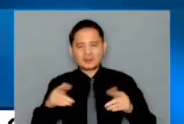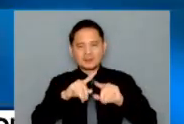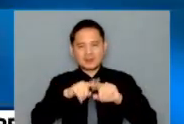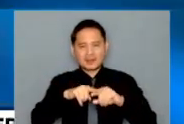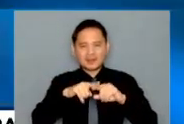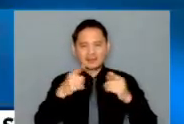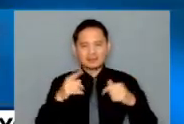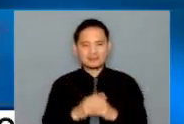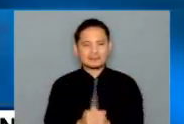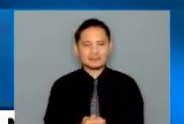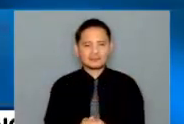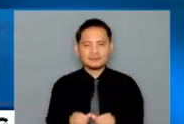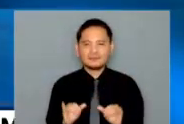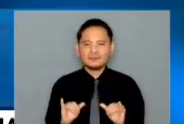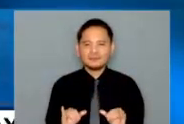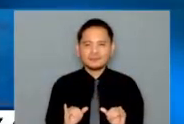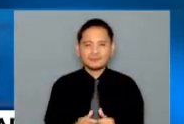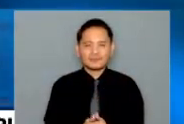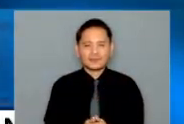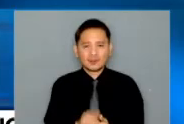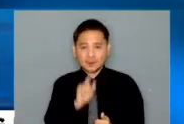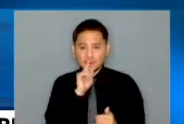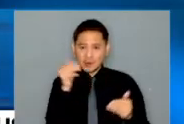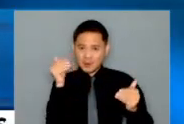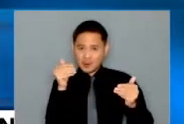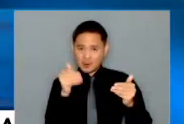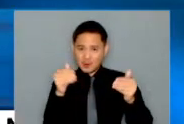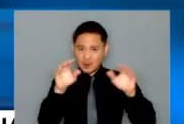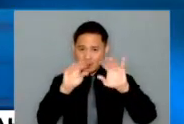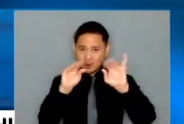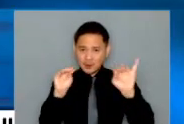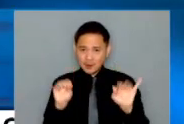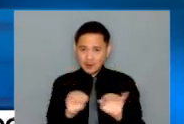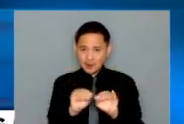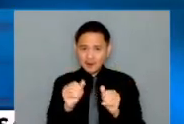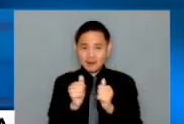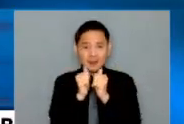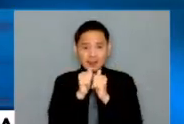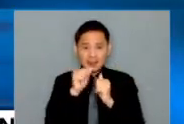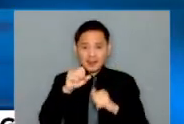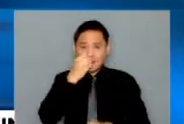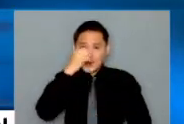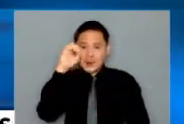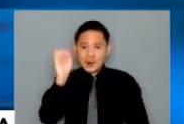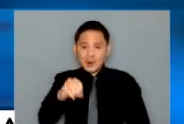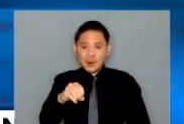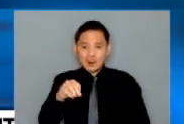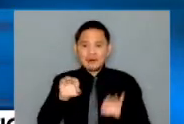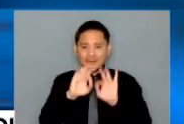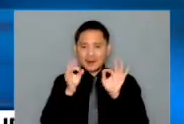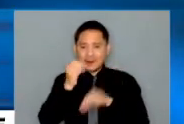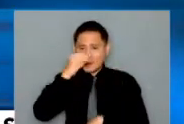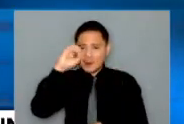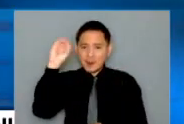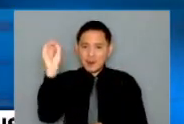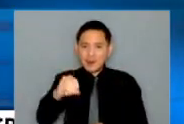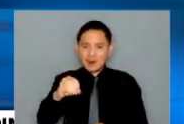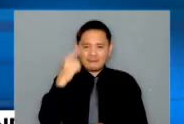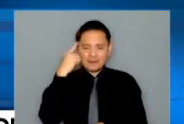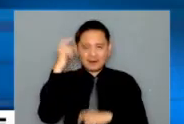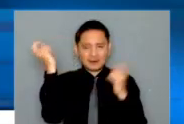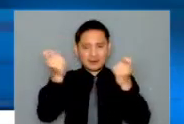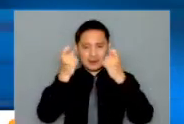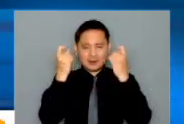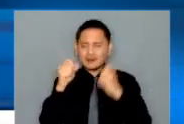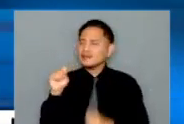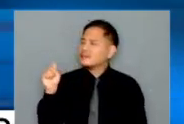niyo, sir, fast factor rin to na magpapasko, no? Tama so, po. Pwedeng mag-order po yung mga pamilya para sa celebration nila sa Pasko. Anong lead time? Halimbawa, gusto namin,